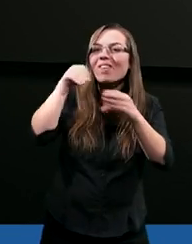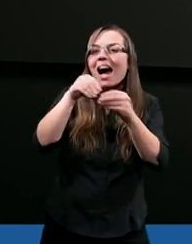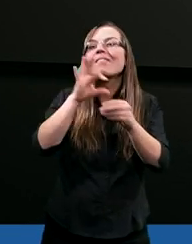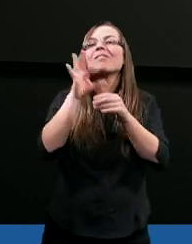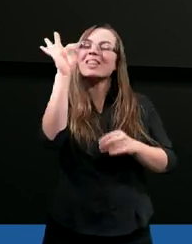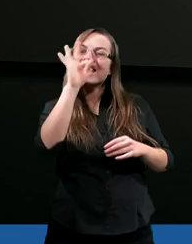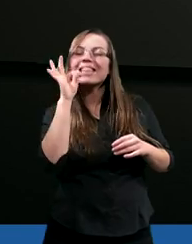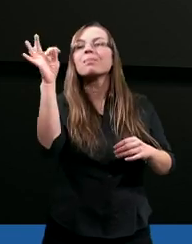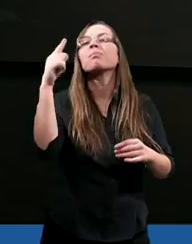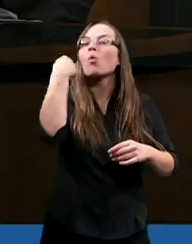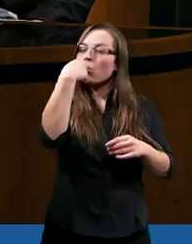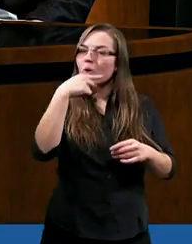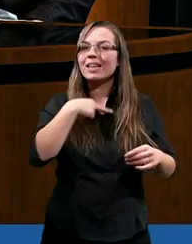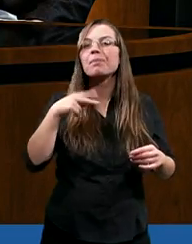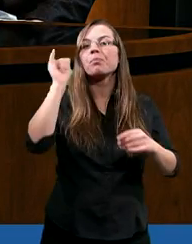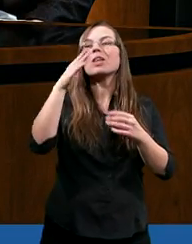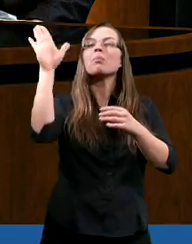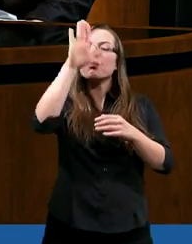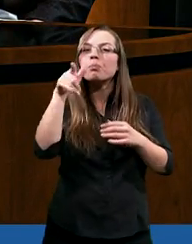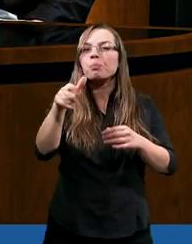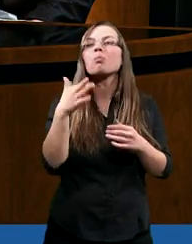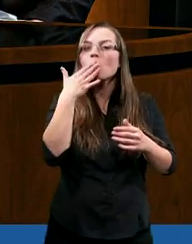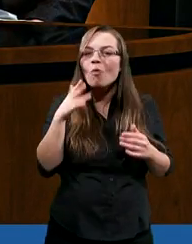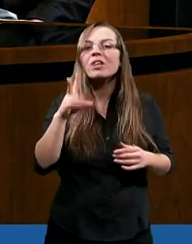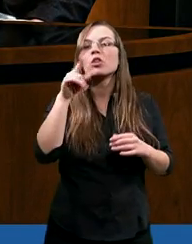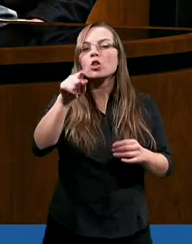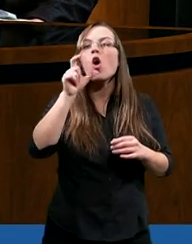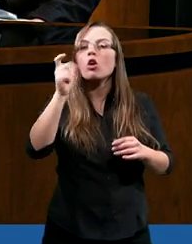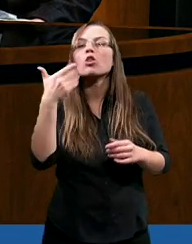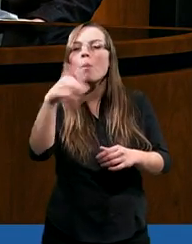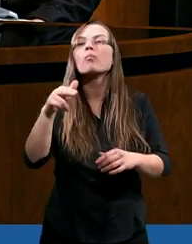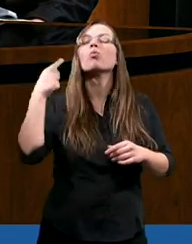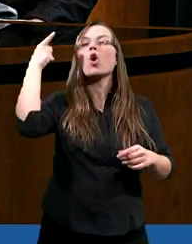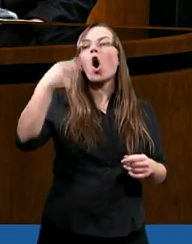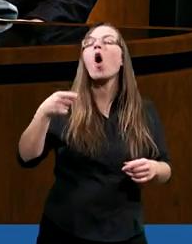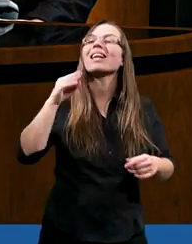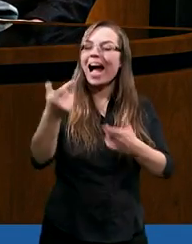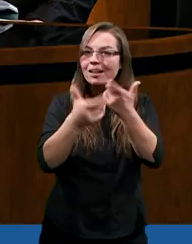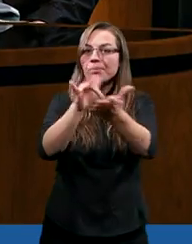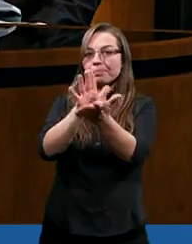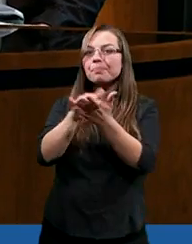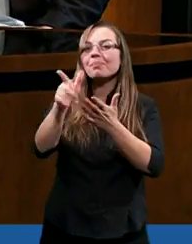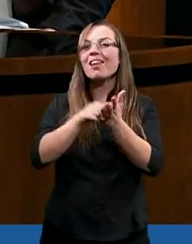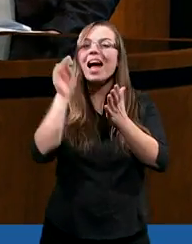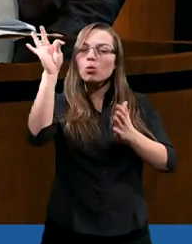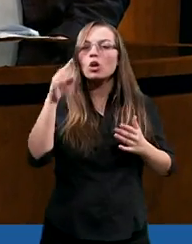Jego usta i będzie mówił to, co mu rozkażę. I dlatego